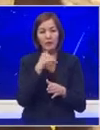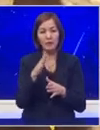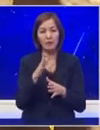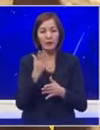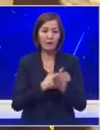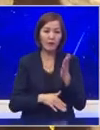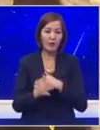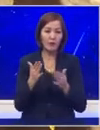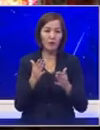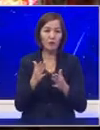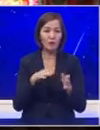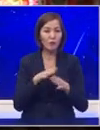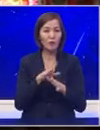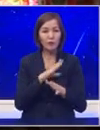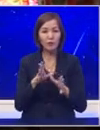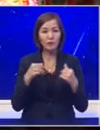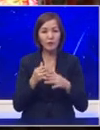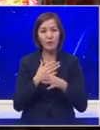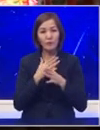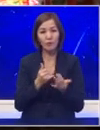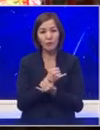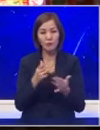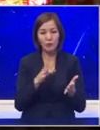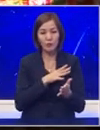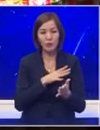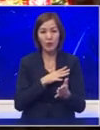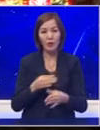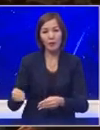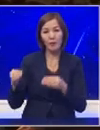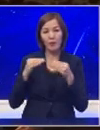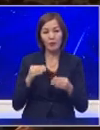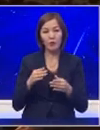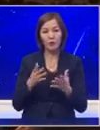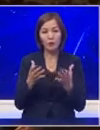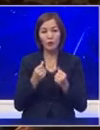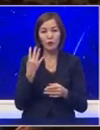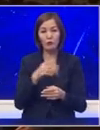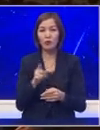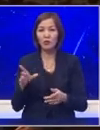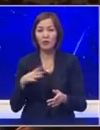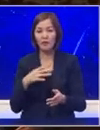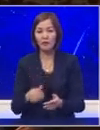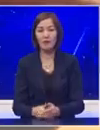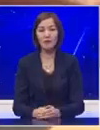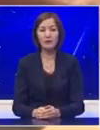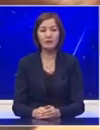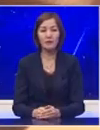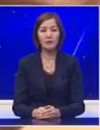инвалидностью а также неполным семьям в рамках проекта такую теплую мягкую поддержку получат 40 человек